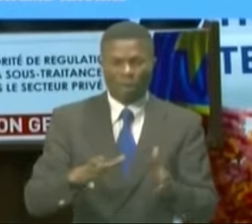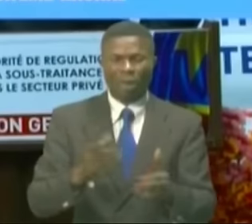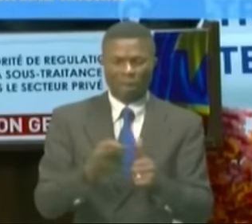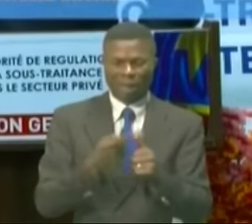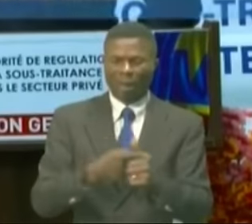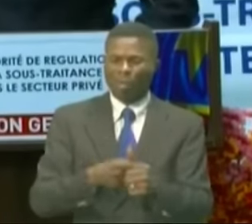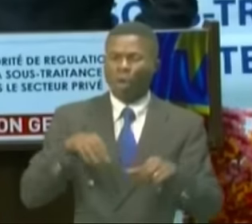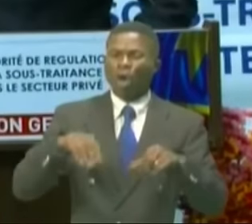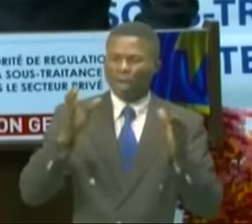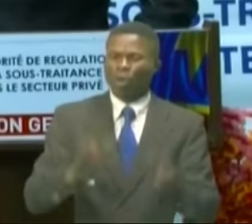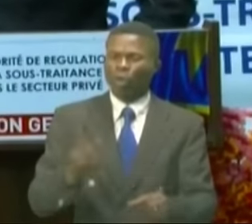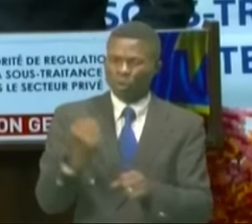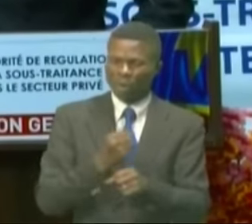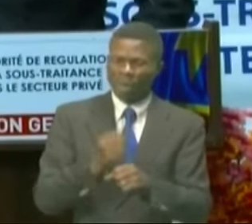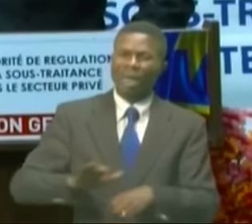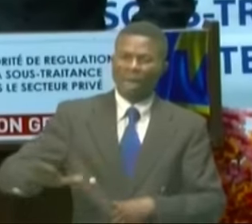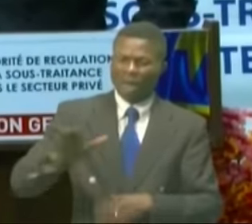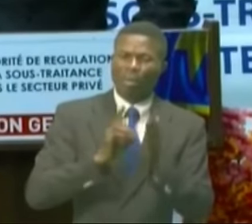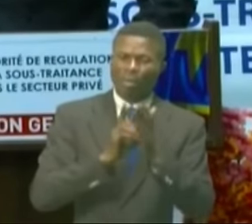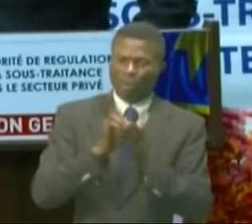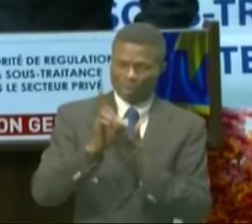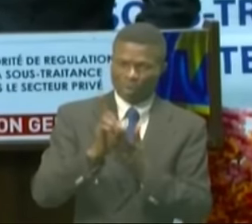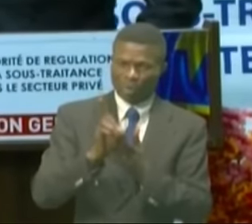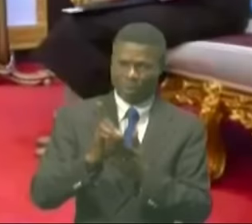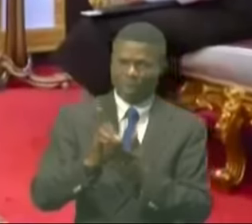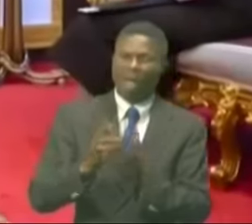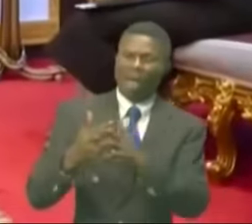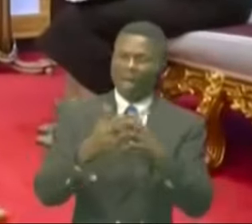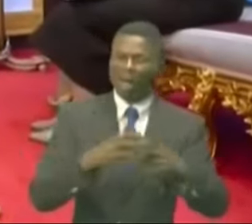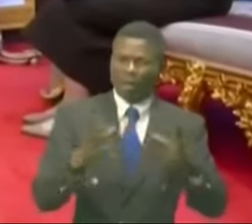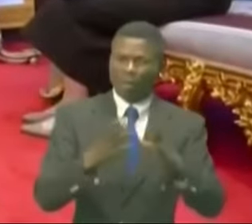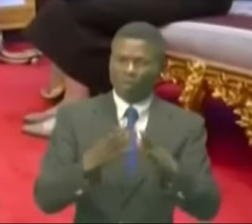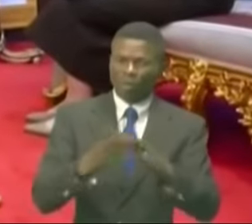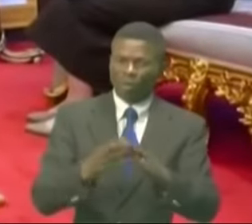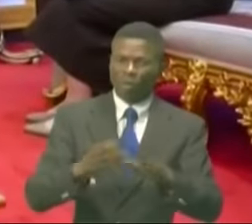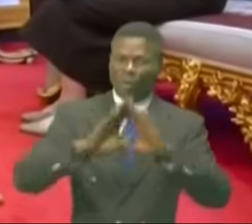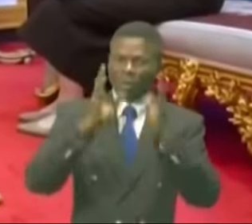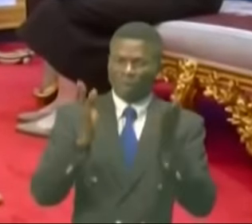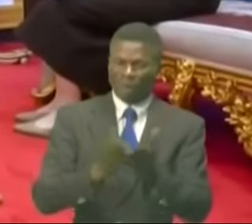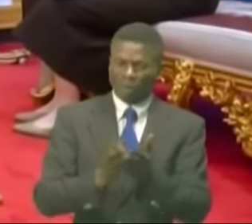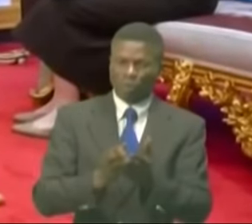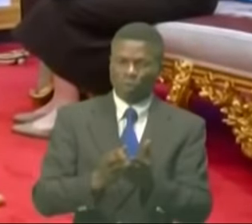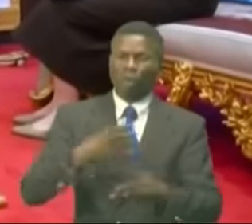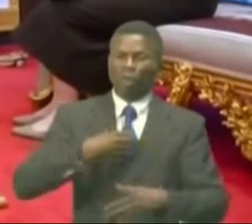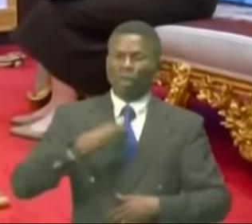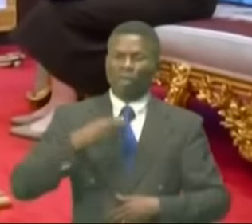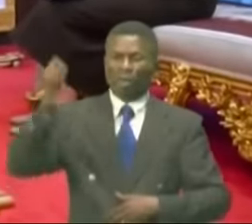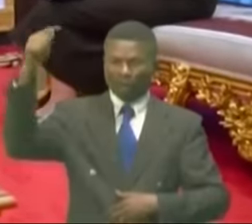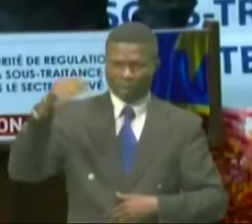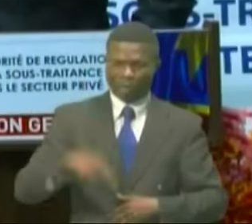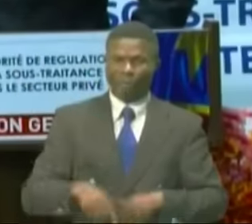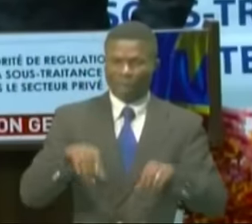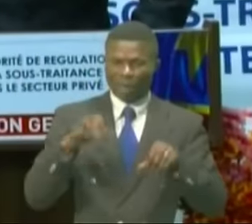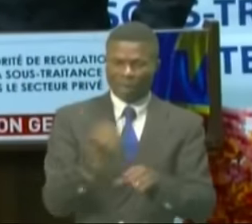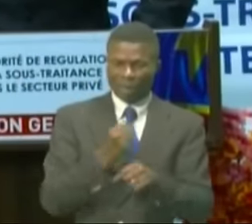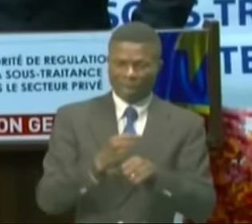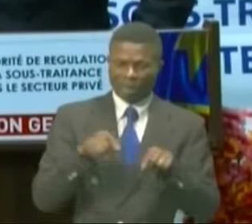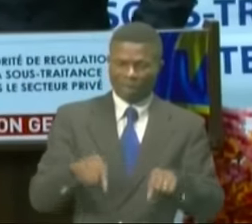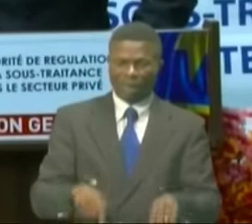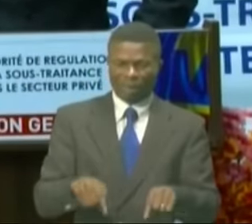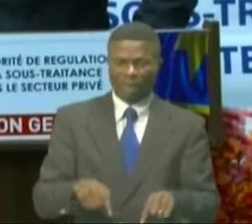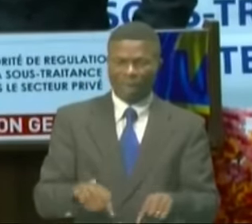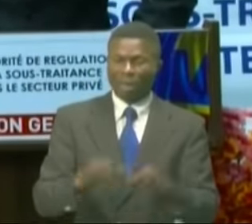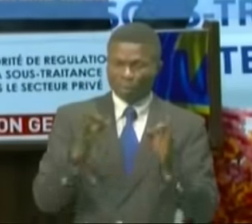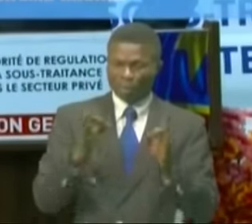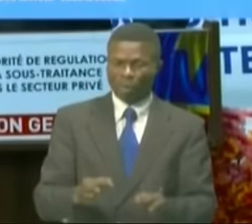noble, que le pays se développe ensemble avec les expatriés qui ont choisi le Congo comme leur seconde